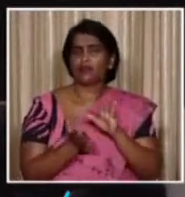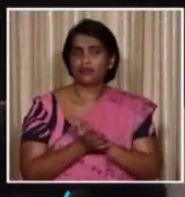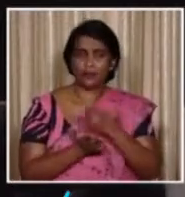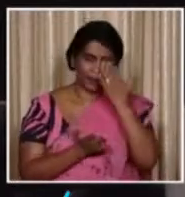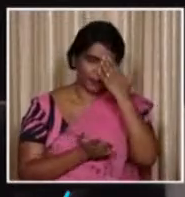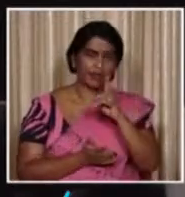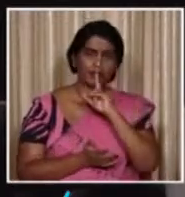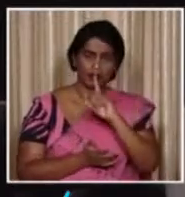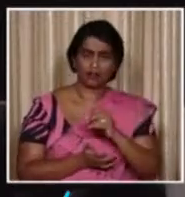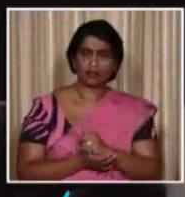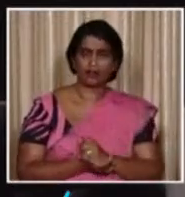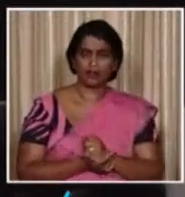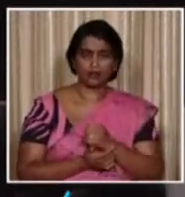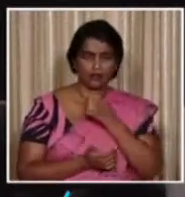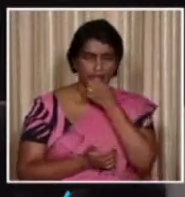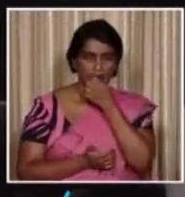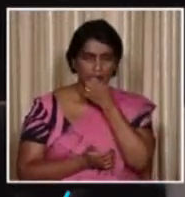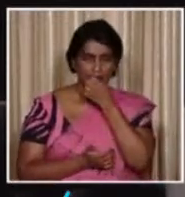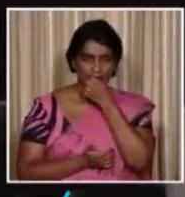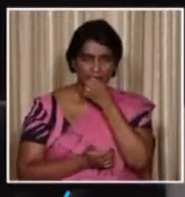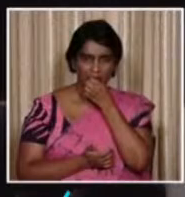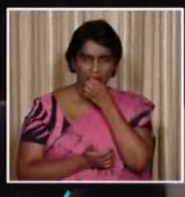කරුණා කරලා අපිට කියන්න